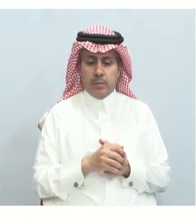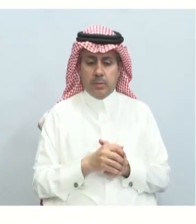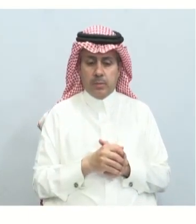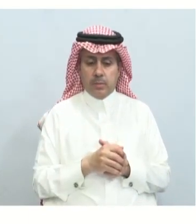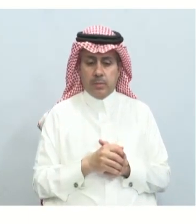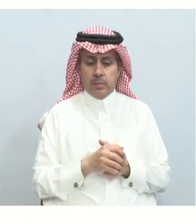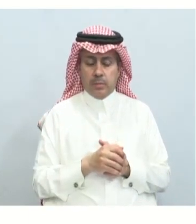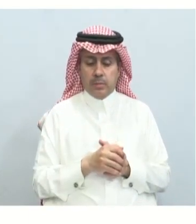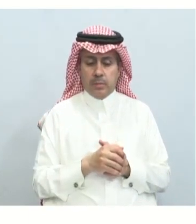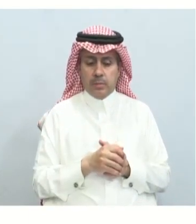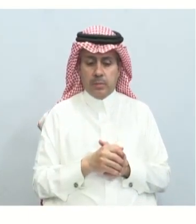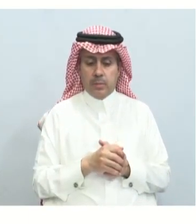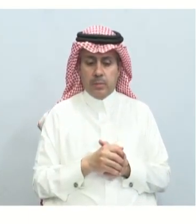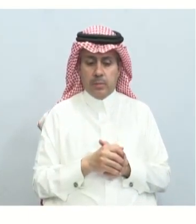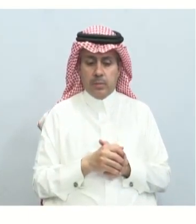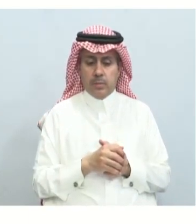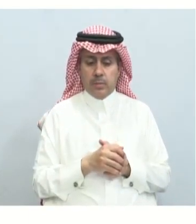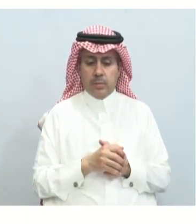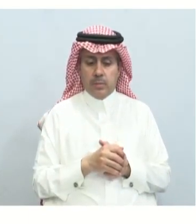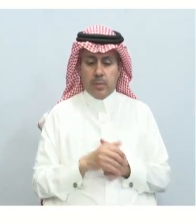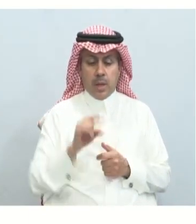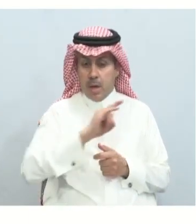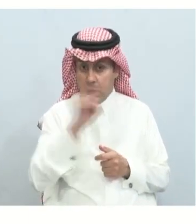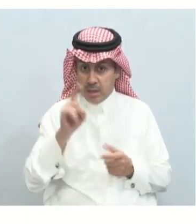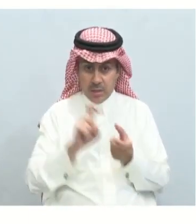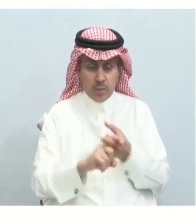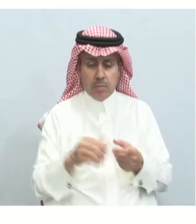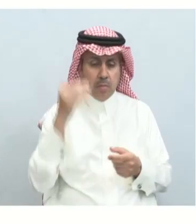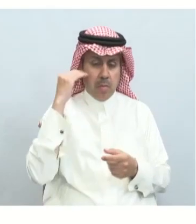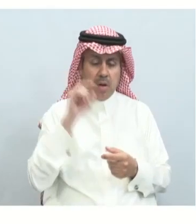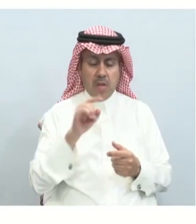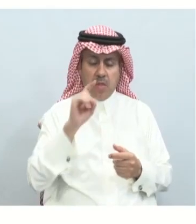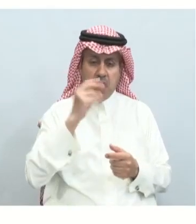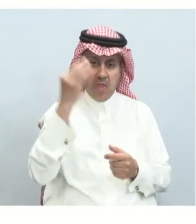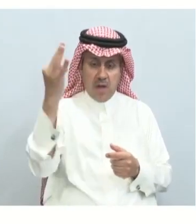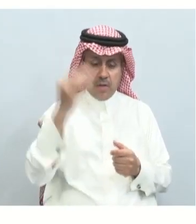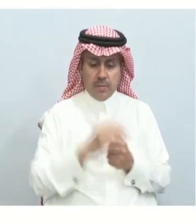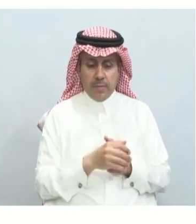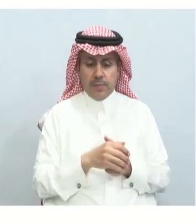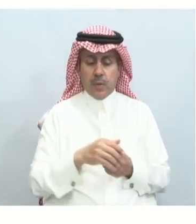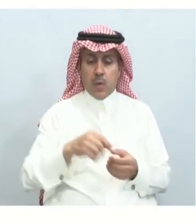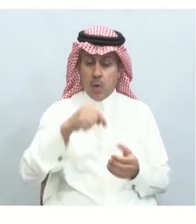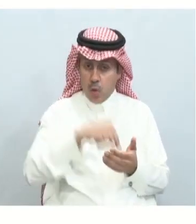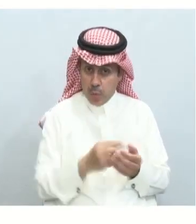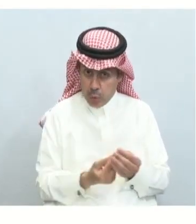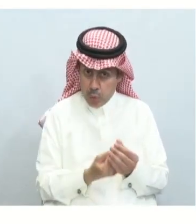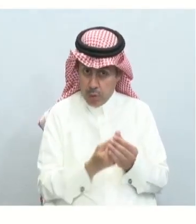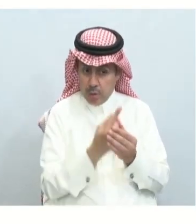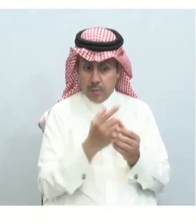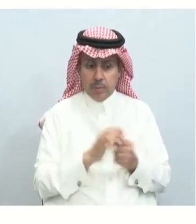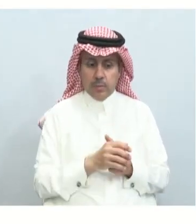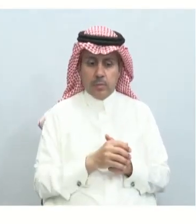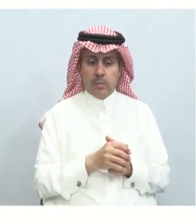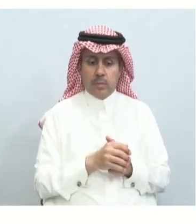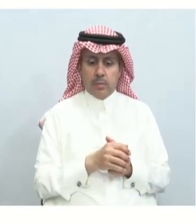هنا الاشكال لان هذه البويضه ليست من زوجته من امراه اجنبيه ثم تزرع تلك اللقيحة